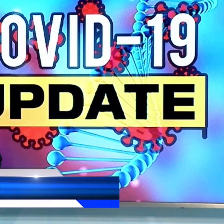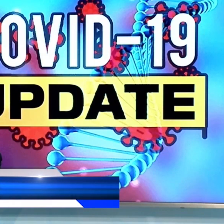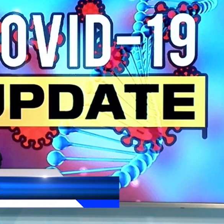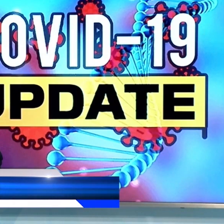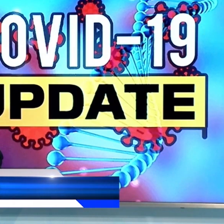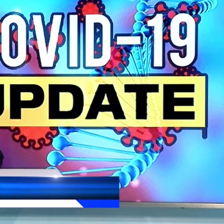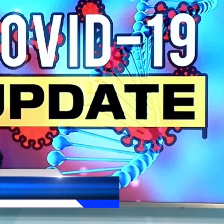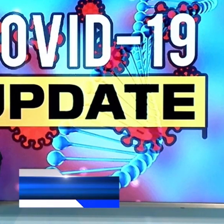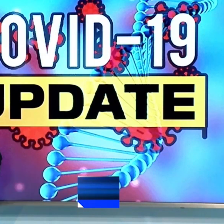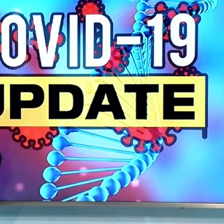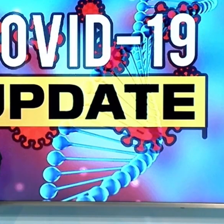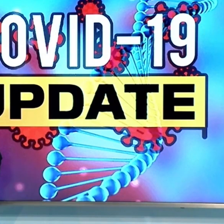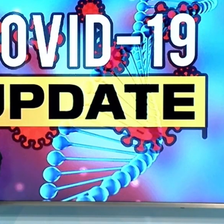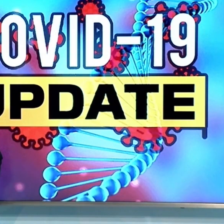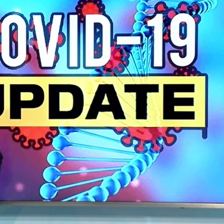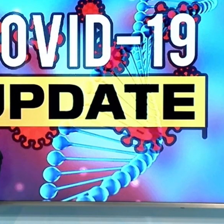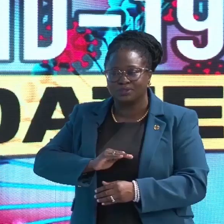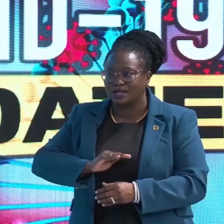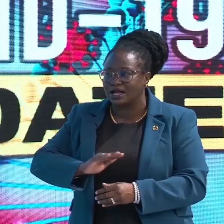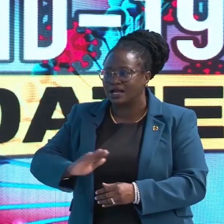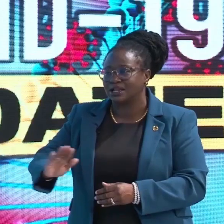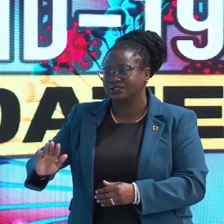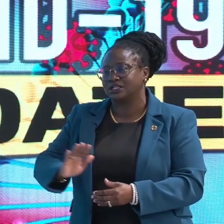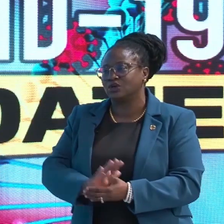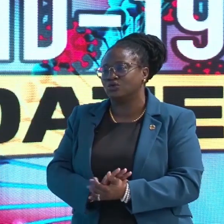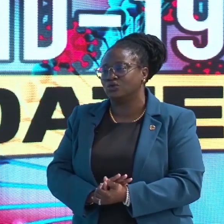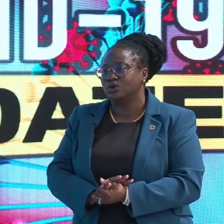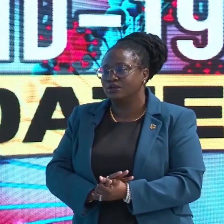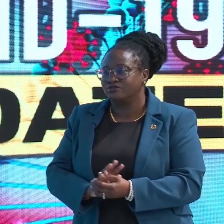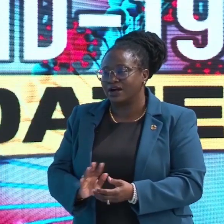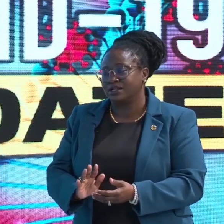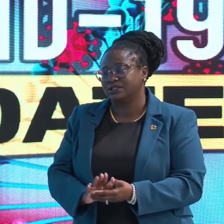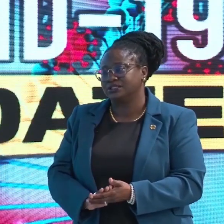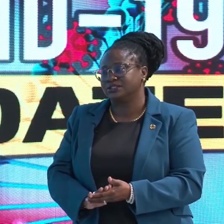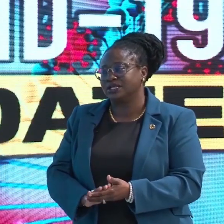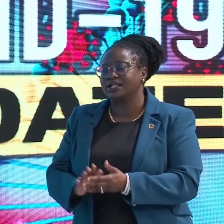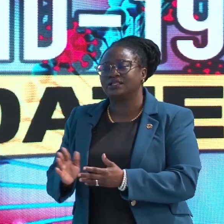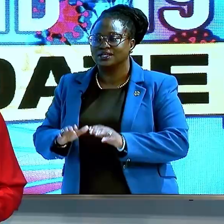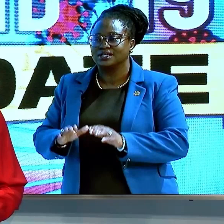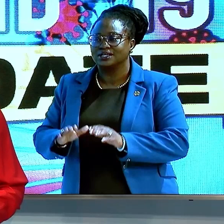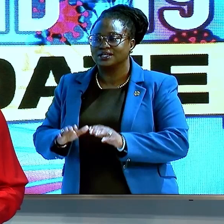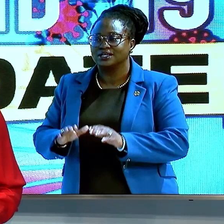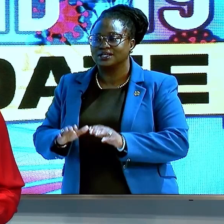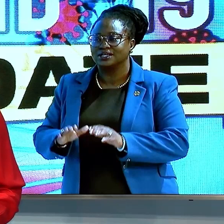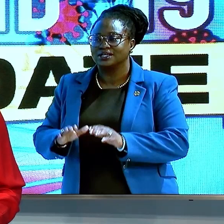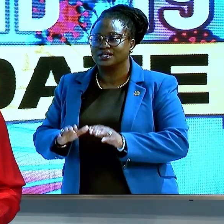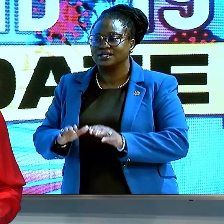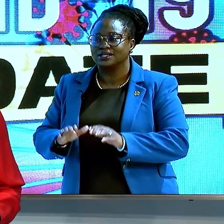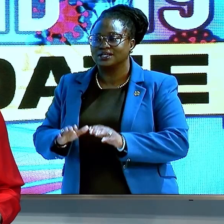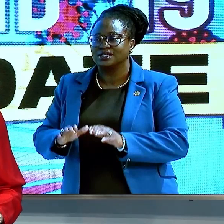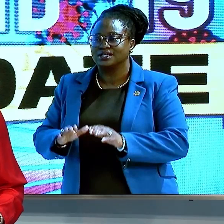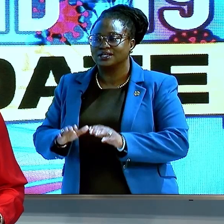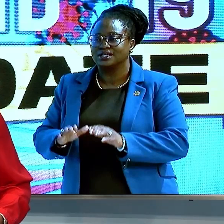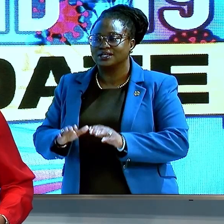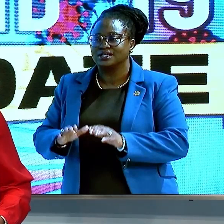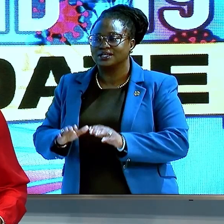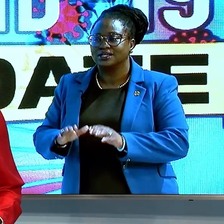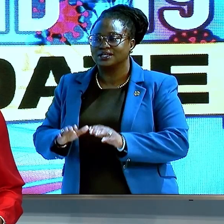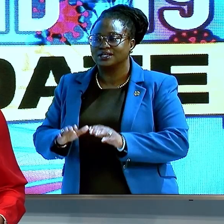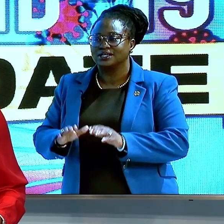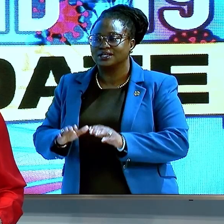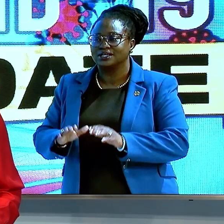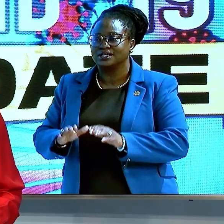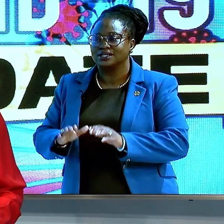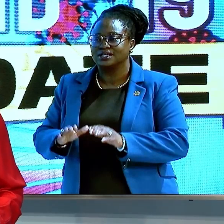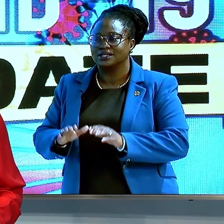ze, wanneer ze aankomen, dat is habitak alasan ego, vaak netjes. Feira wijst erop dat dit besluit onder